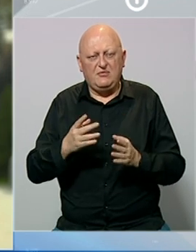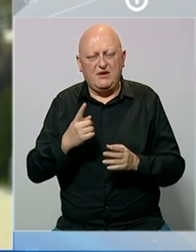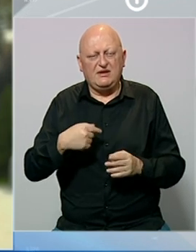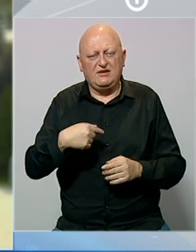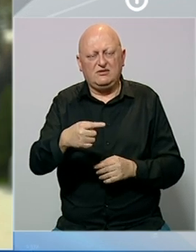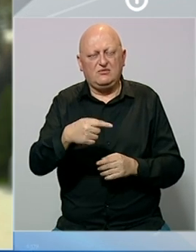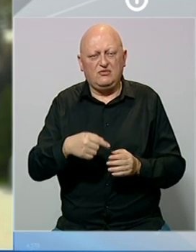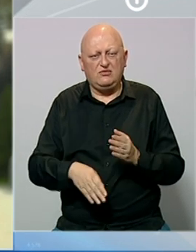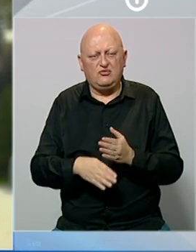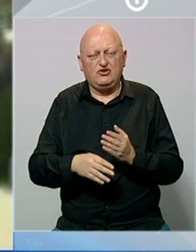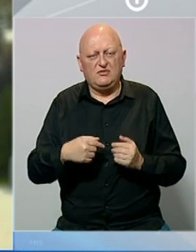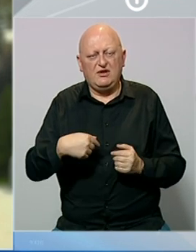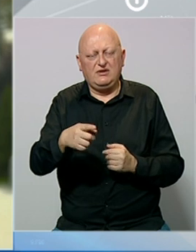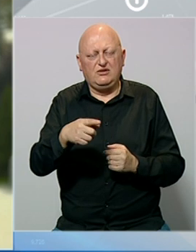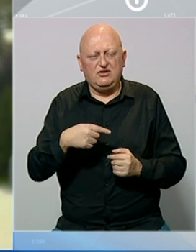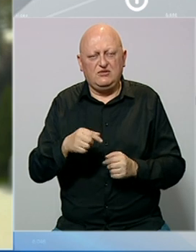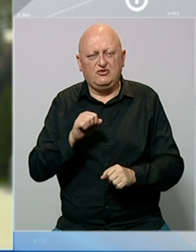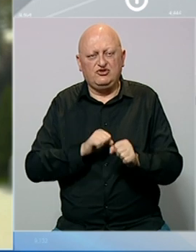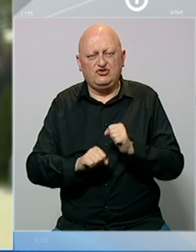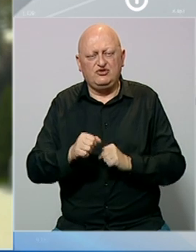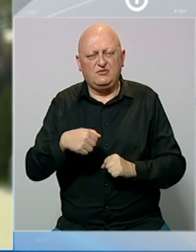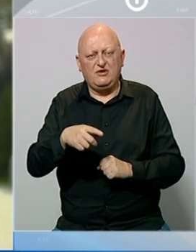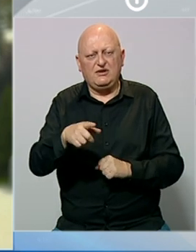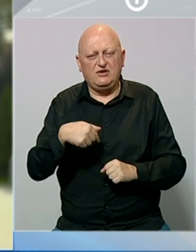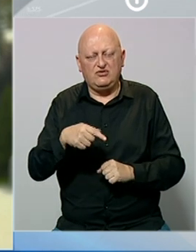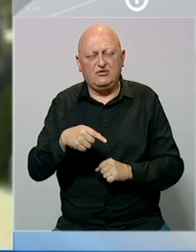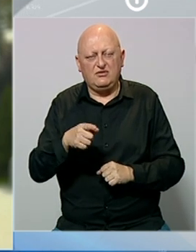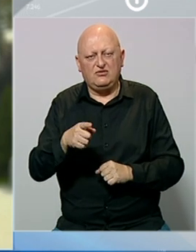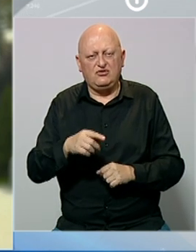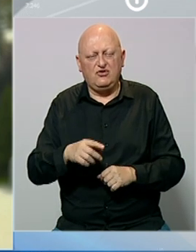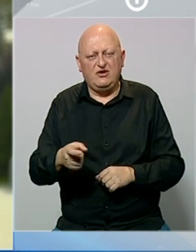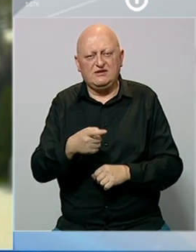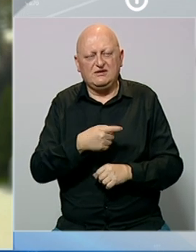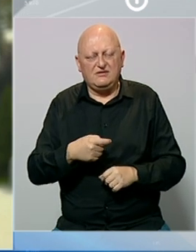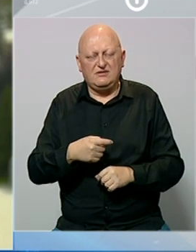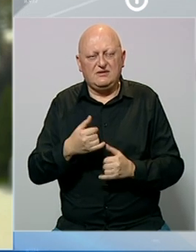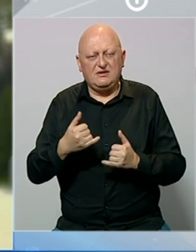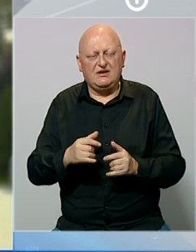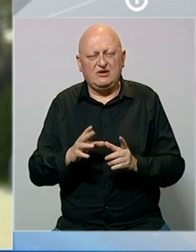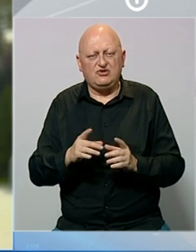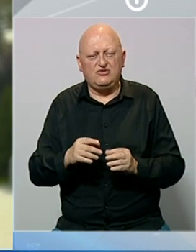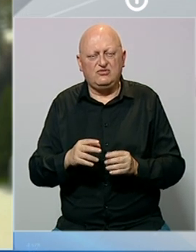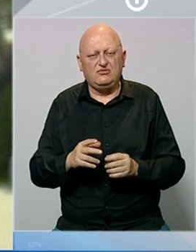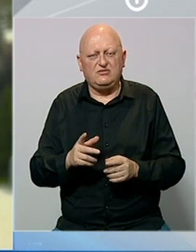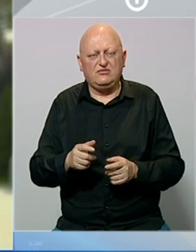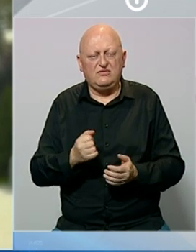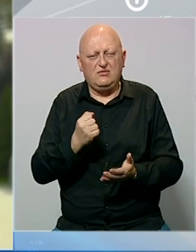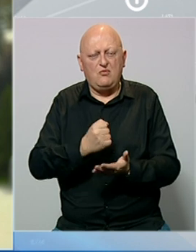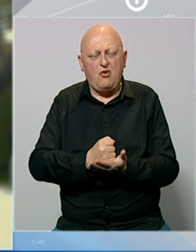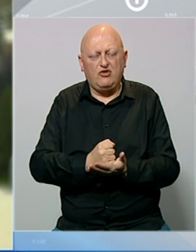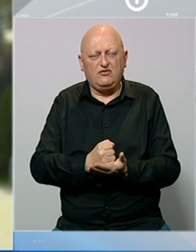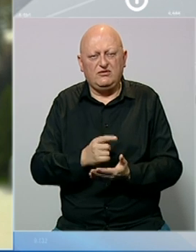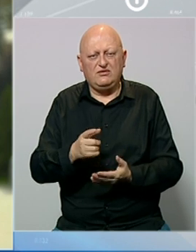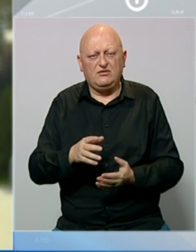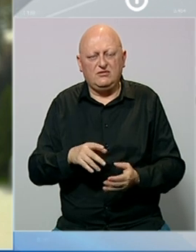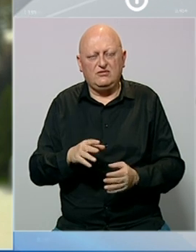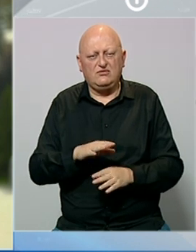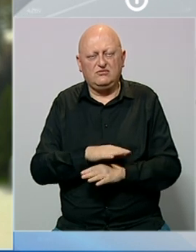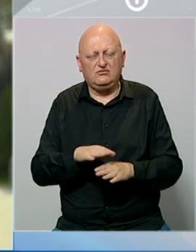drugima, pomažemo jedni drugima i štitimo jedni druge. To je savez. Danas Ukrajina aplicira da to potvrdi po de